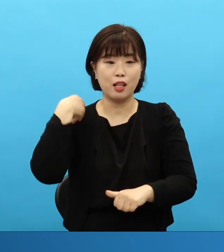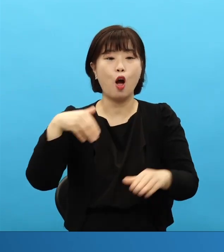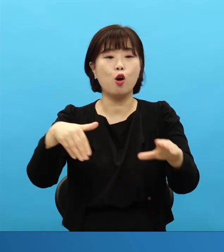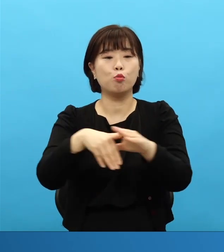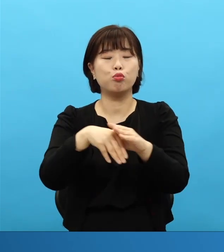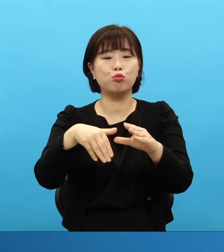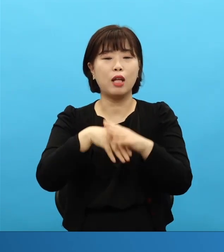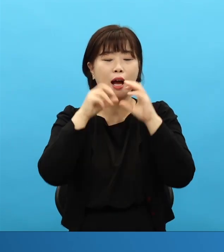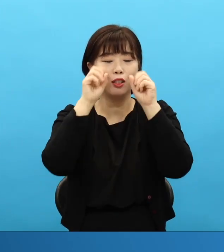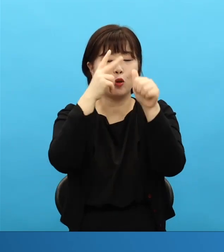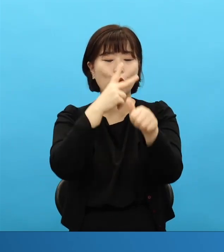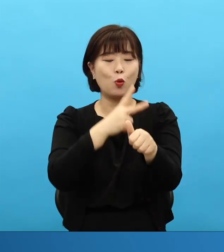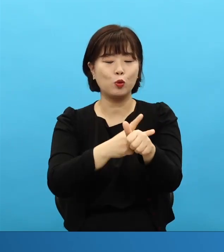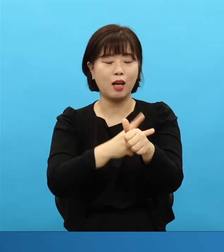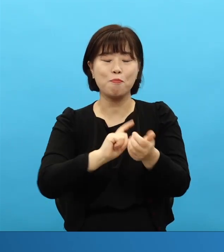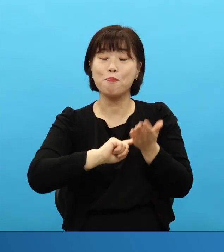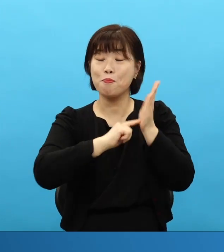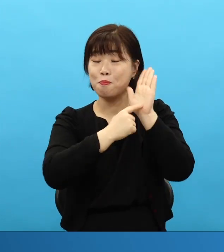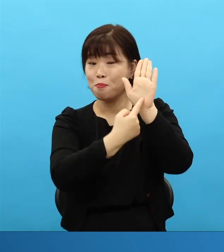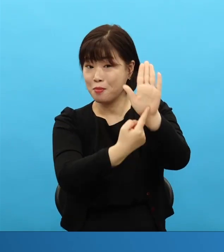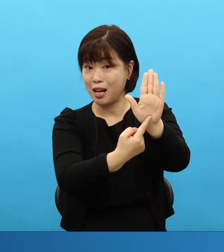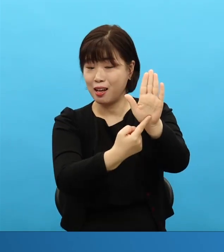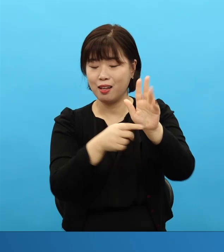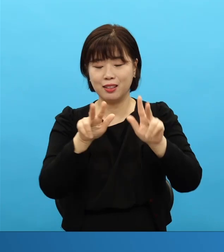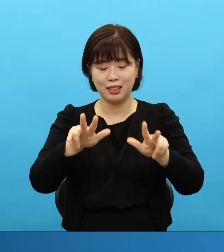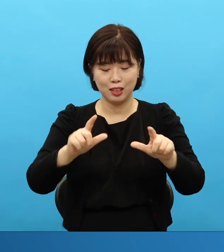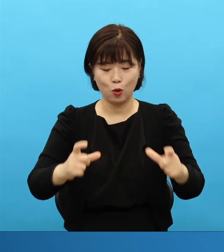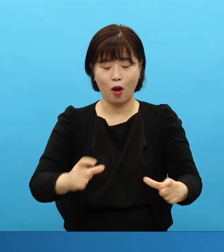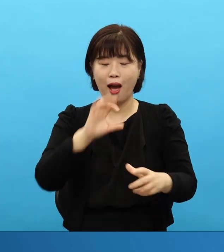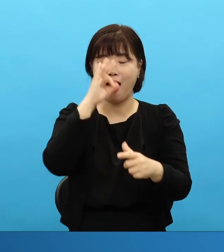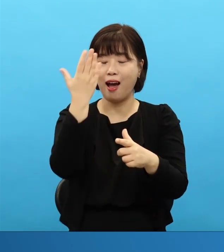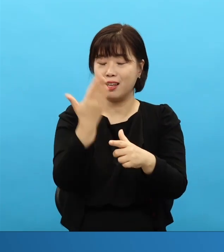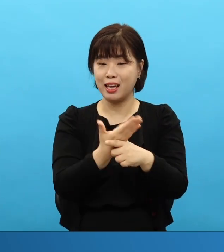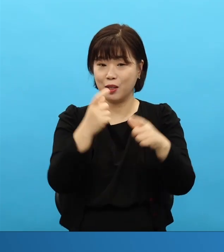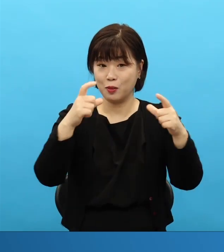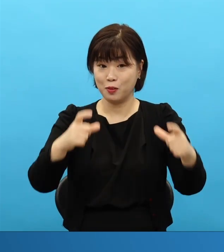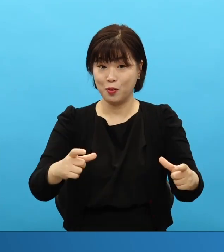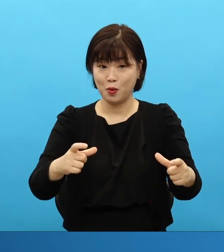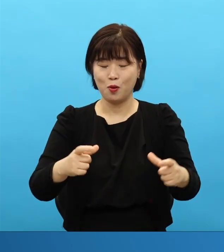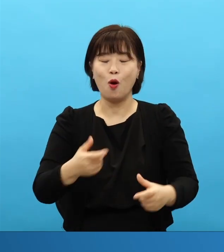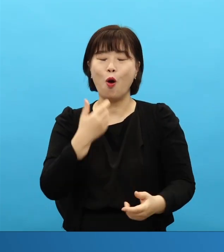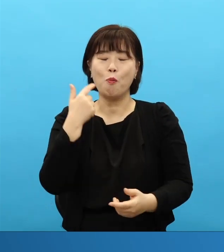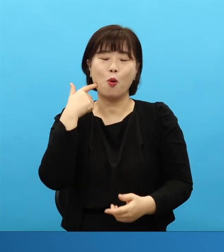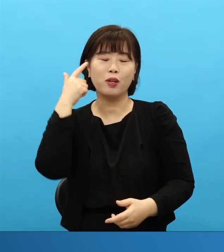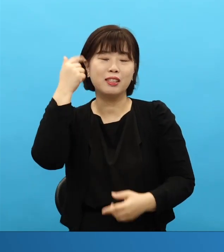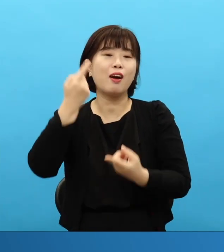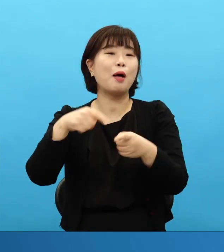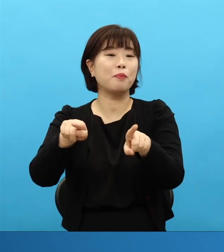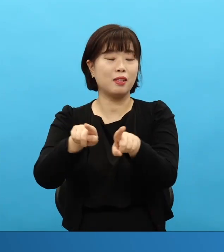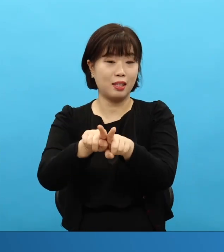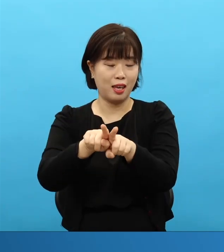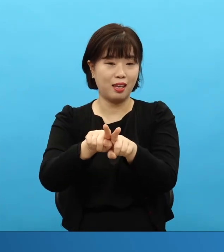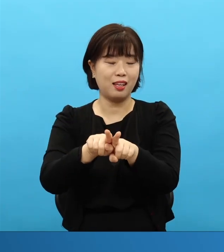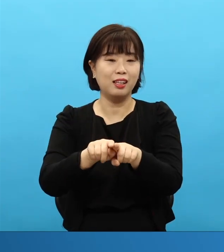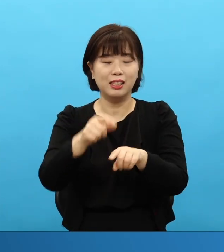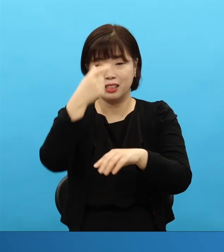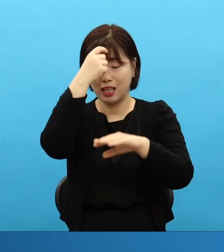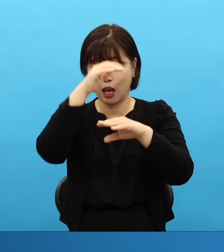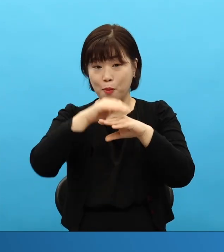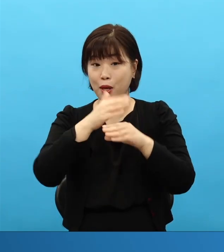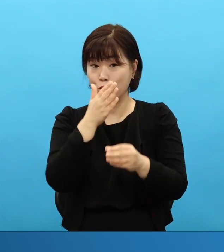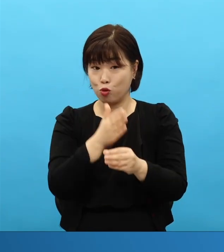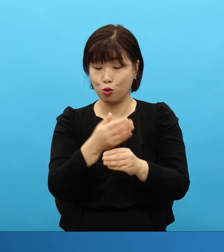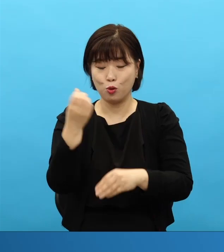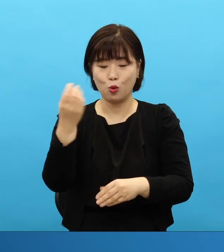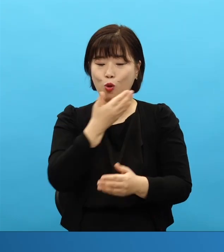안양지회 현장입니다. 멋진 안양지회 목회자분들과 함께 하고 있고요. 정확한 이유를 알고 언약까지 우리